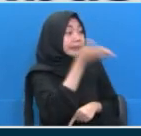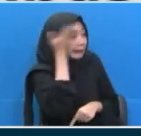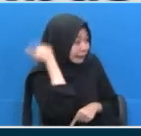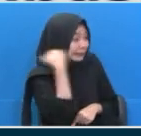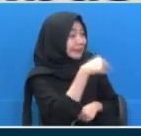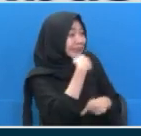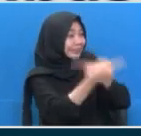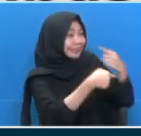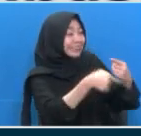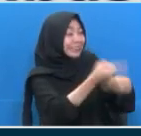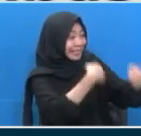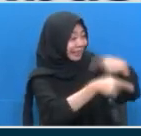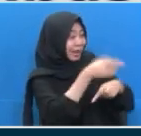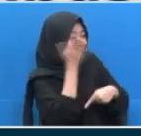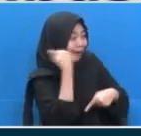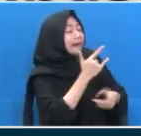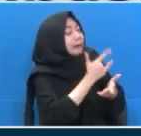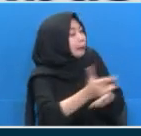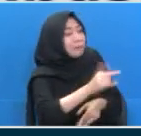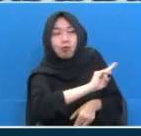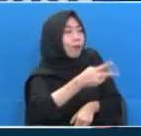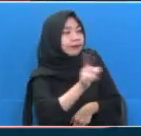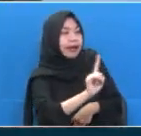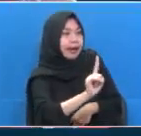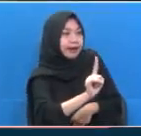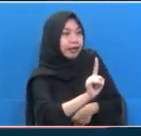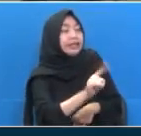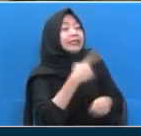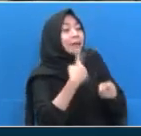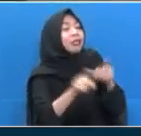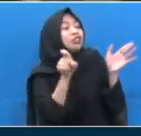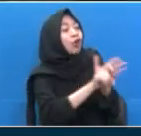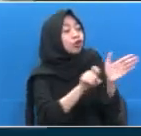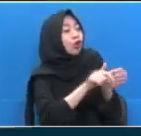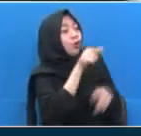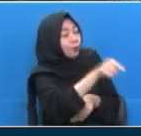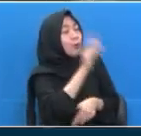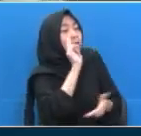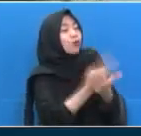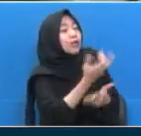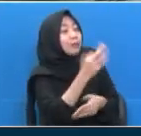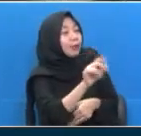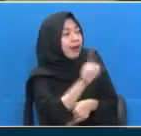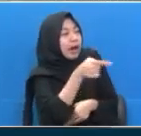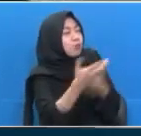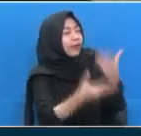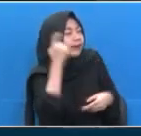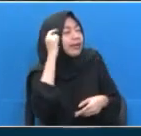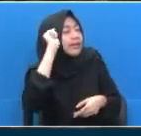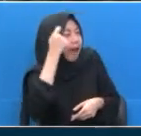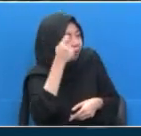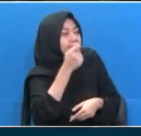mengungkap malah kalau perlu kalau ada fakta-fakta baru Yang dia ingat gitu ya yang menguatkan dari kesaksian sebelumnya